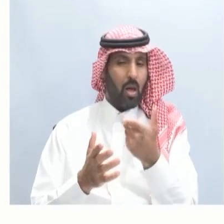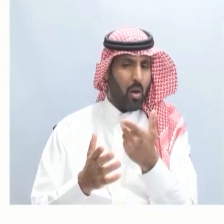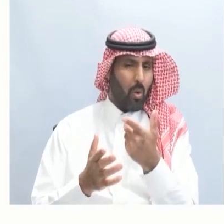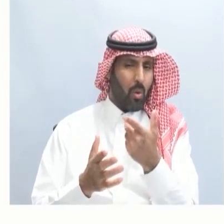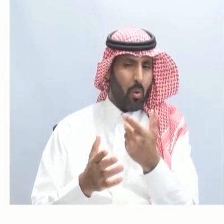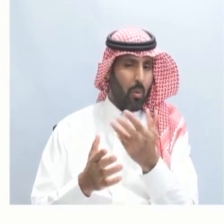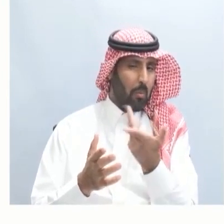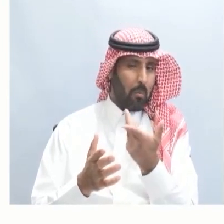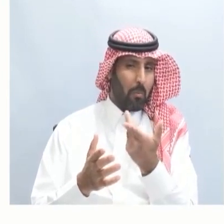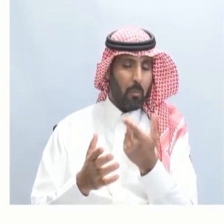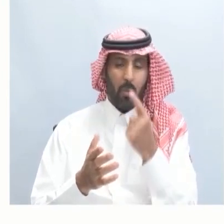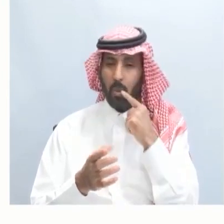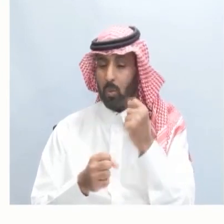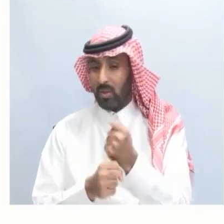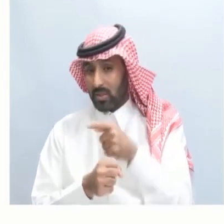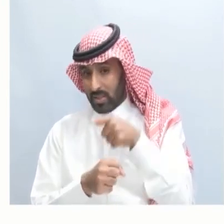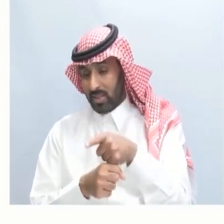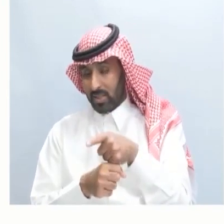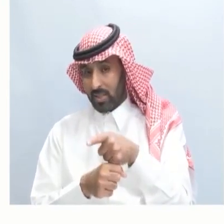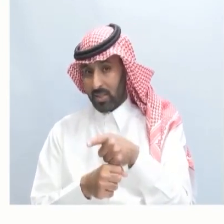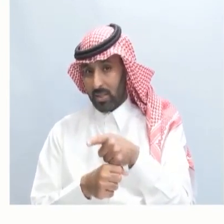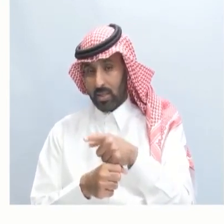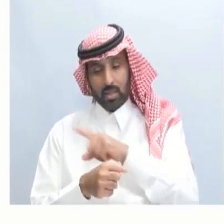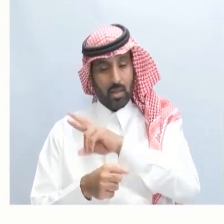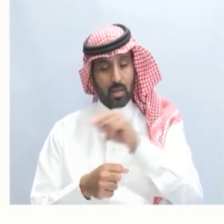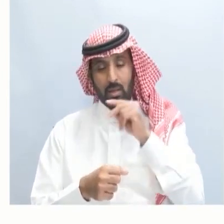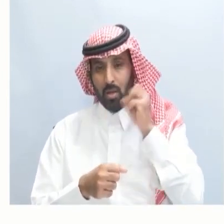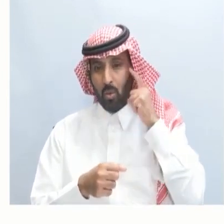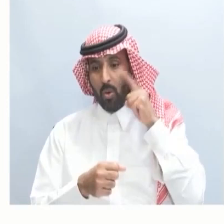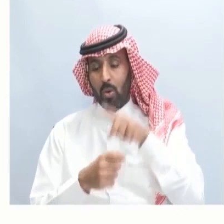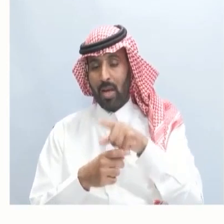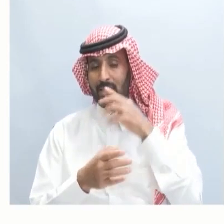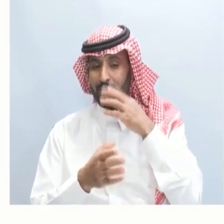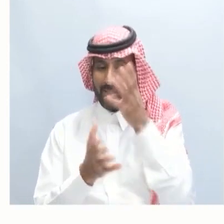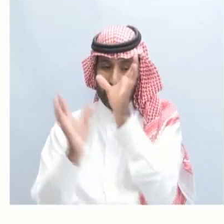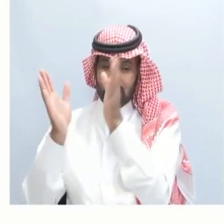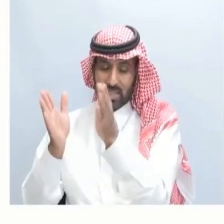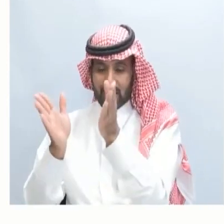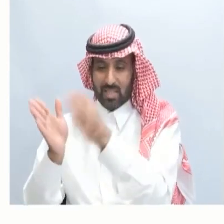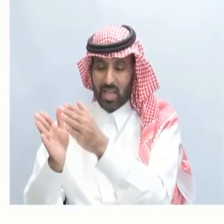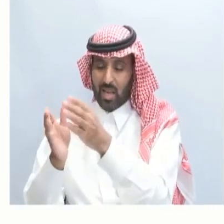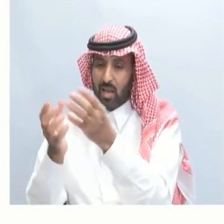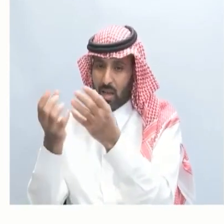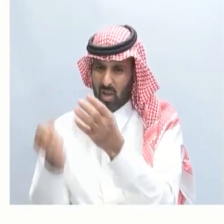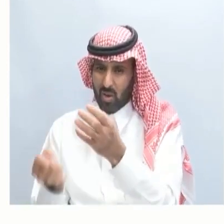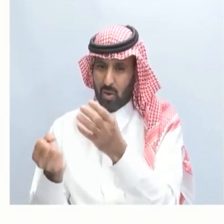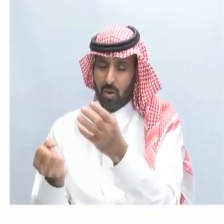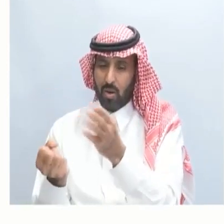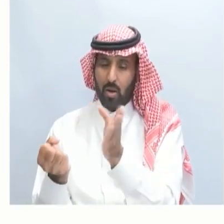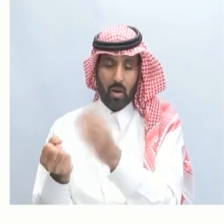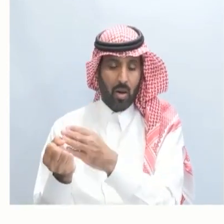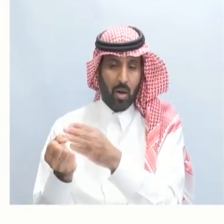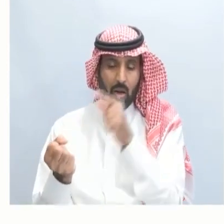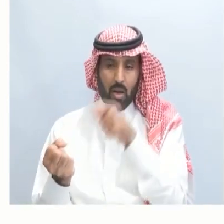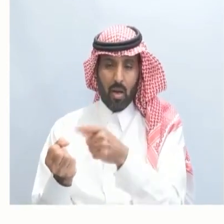ولكن ما فعلناه هنا هو ما يعرف بالجهه اليمنى بعزم فهذا